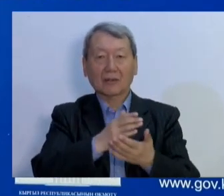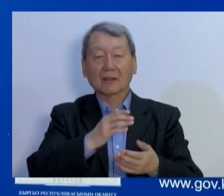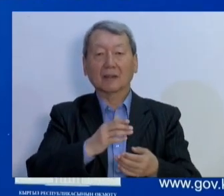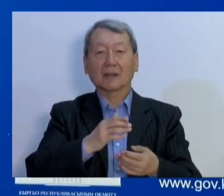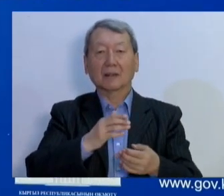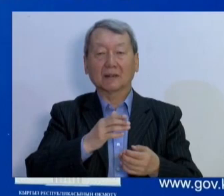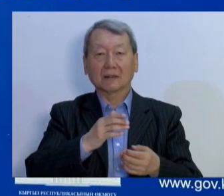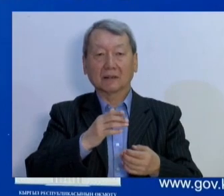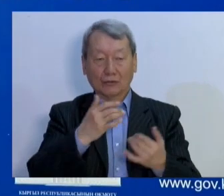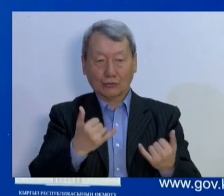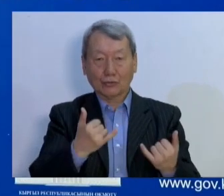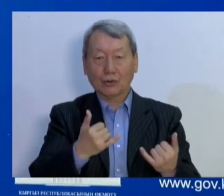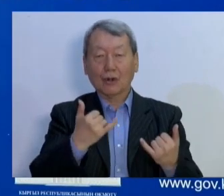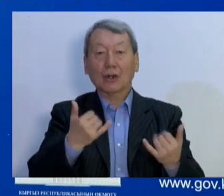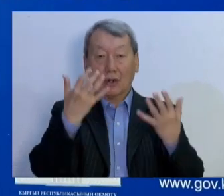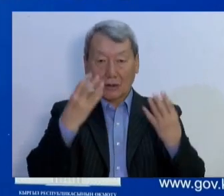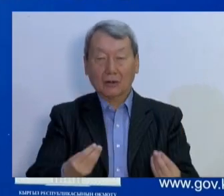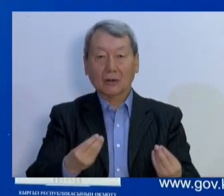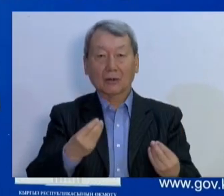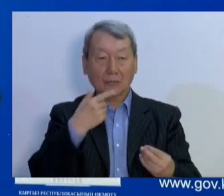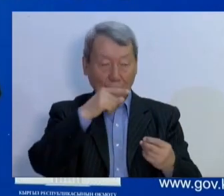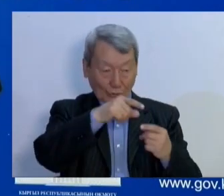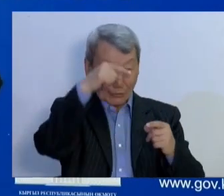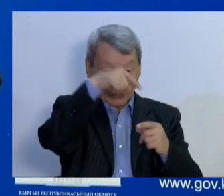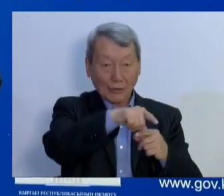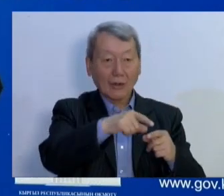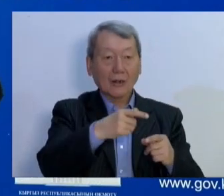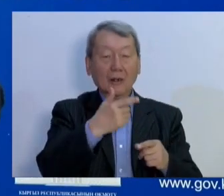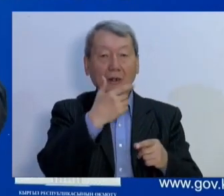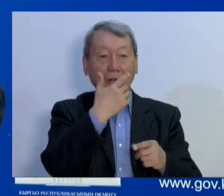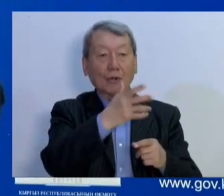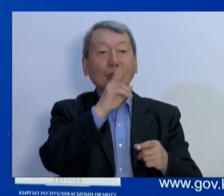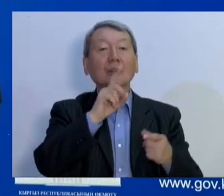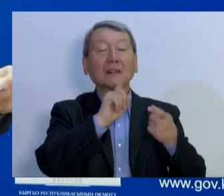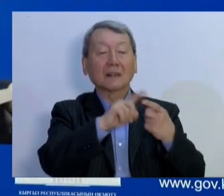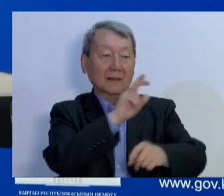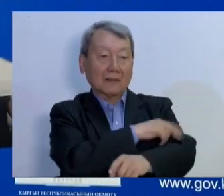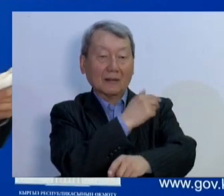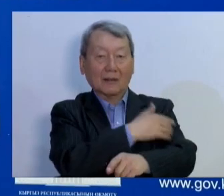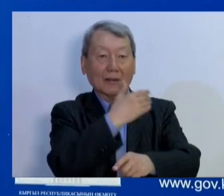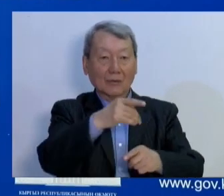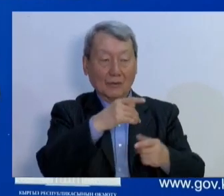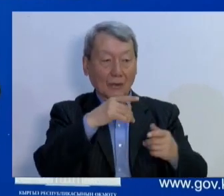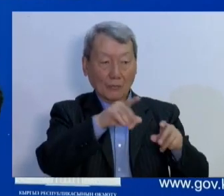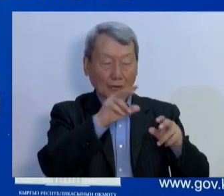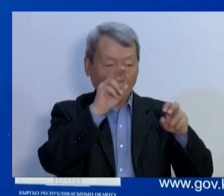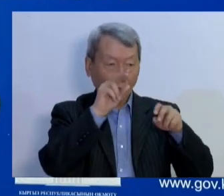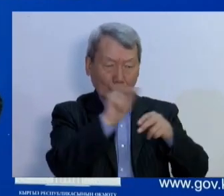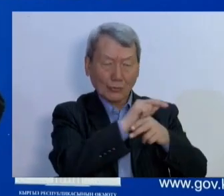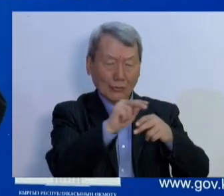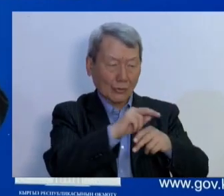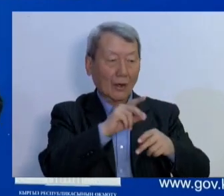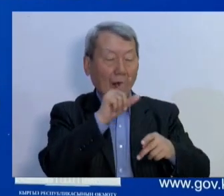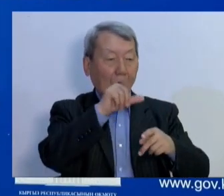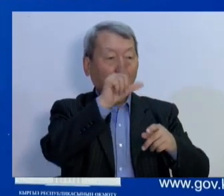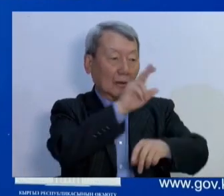алгандыгы катталып туруп атат. Дагы эле булардын арасынан биз жугузуп алгандарды аныктап таап чыгып атабыз.